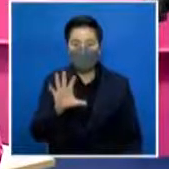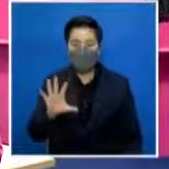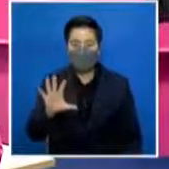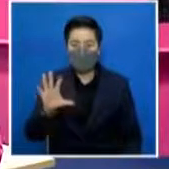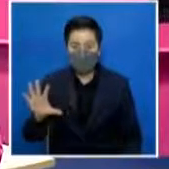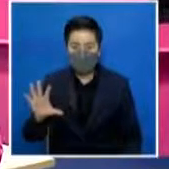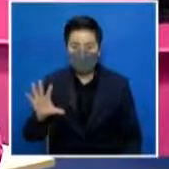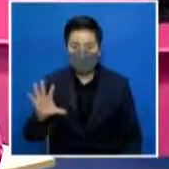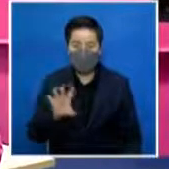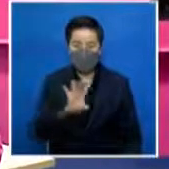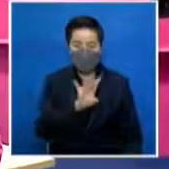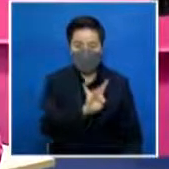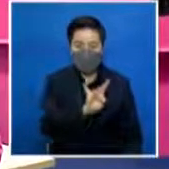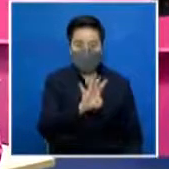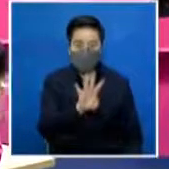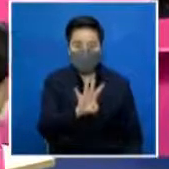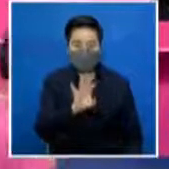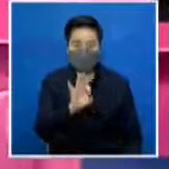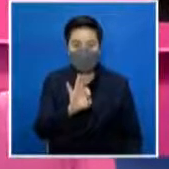8499555